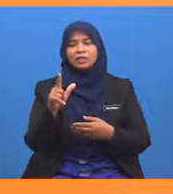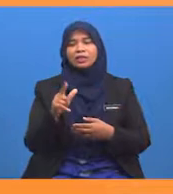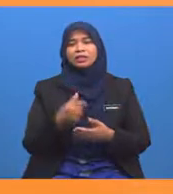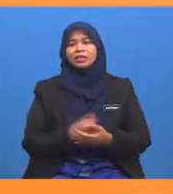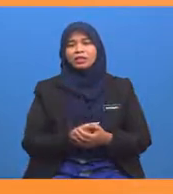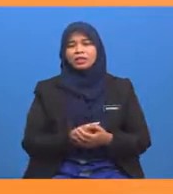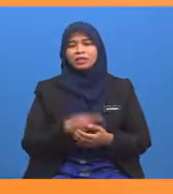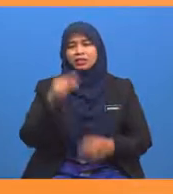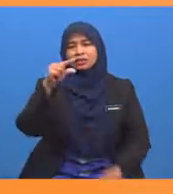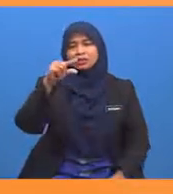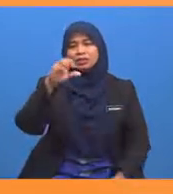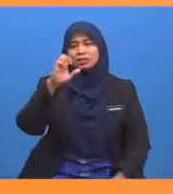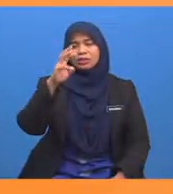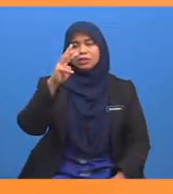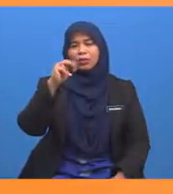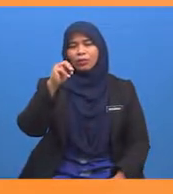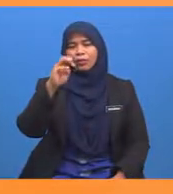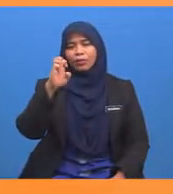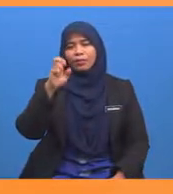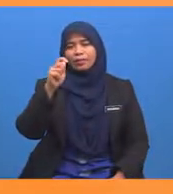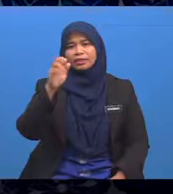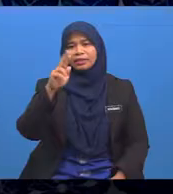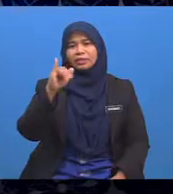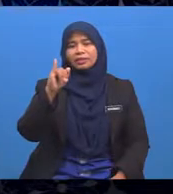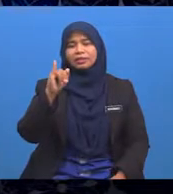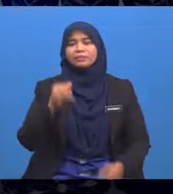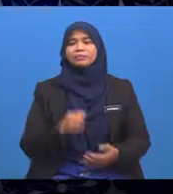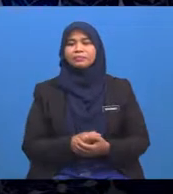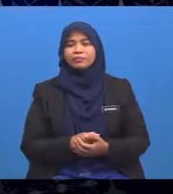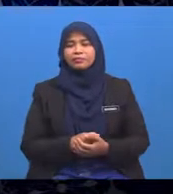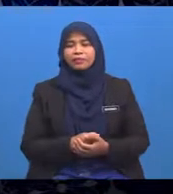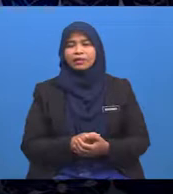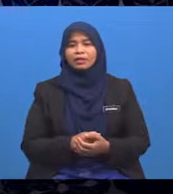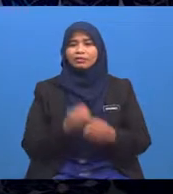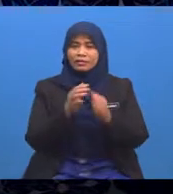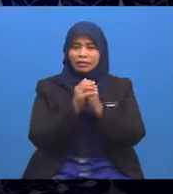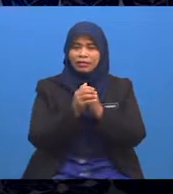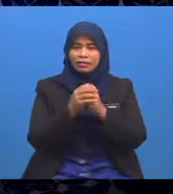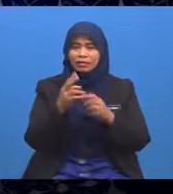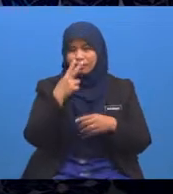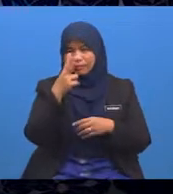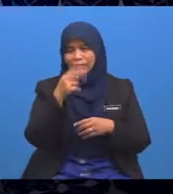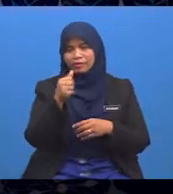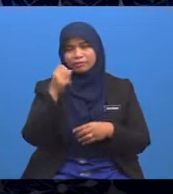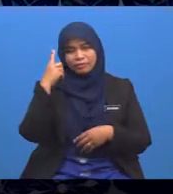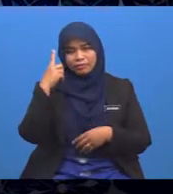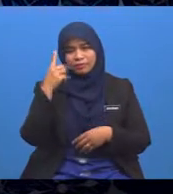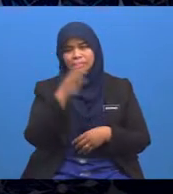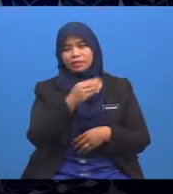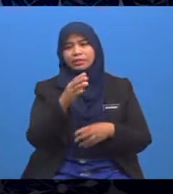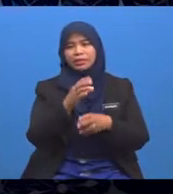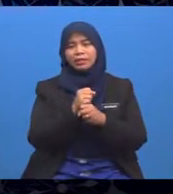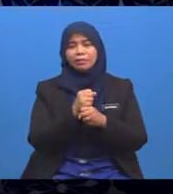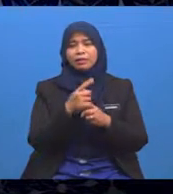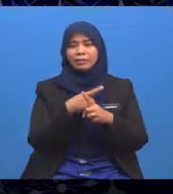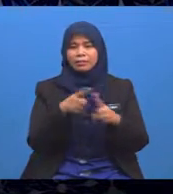geometri, pentagon, hexagon. Tahniah, nampaknya kamu faham dan dapat